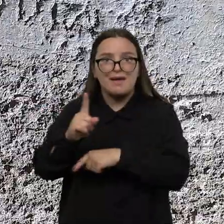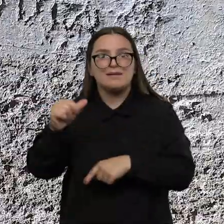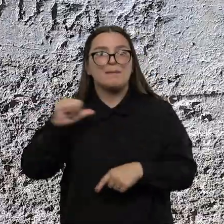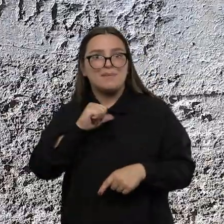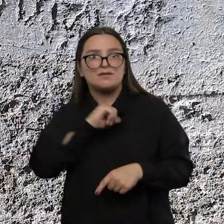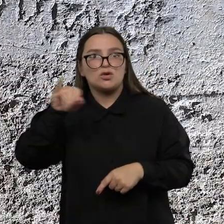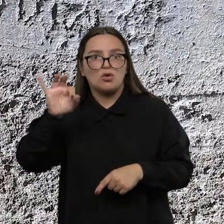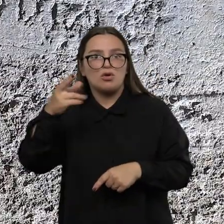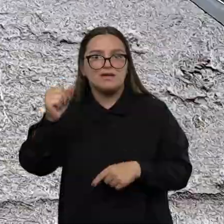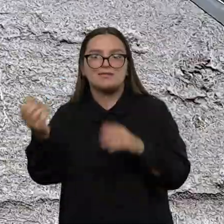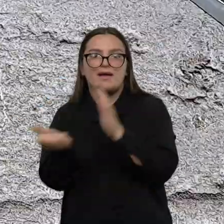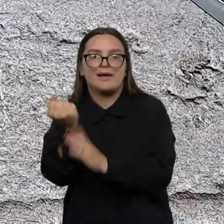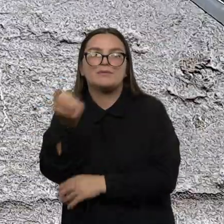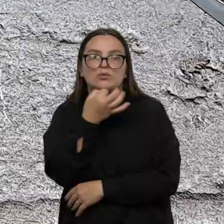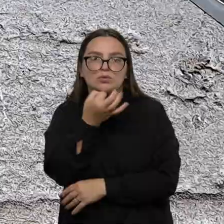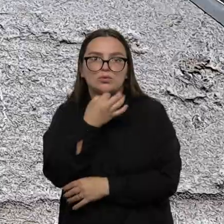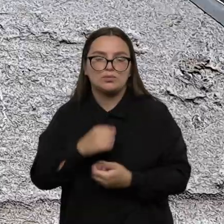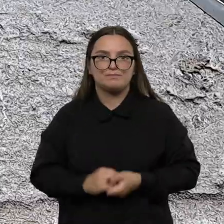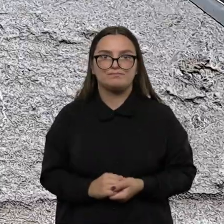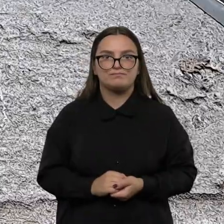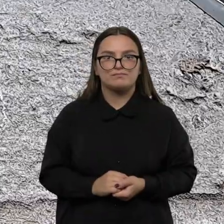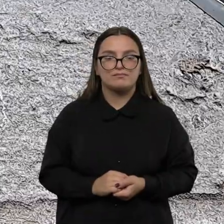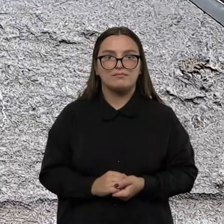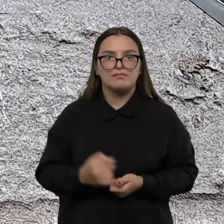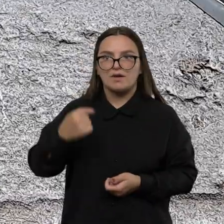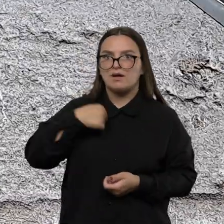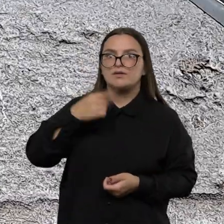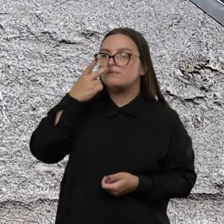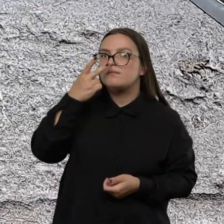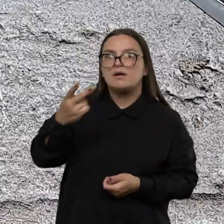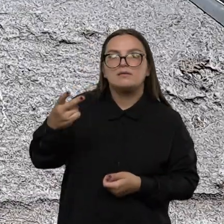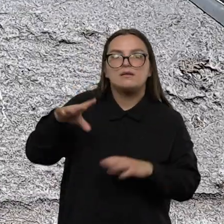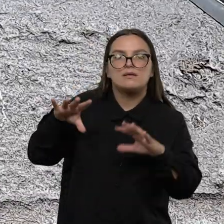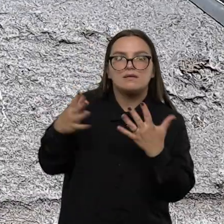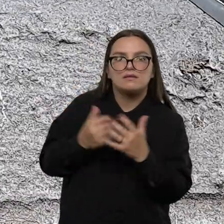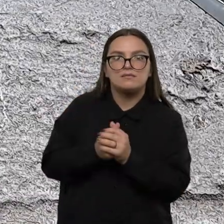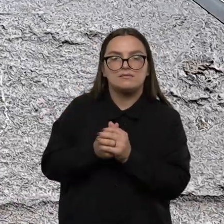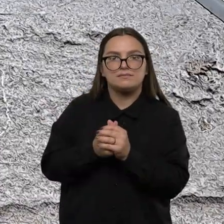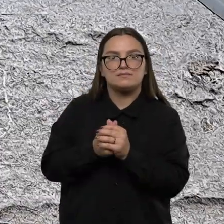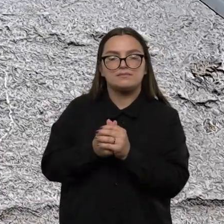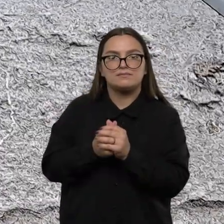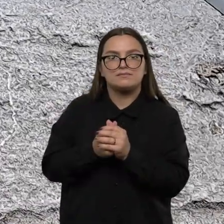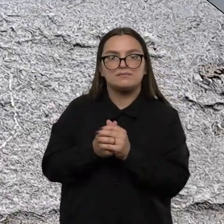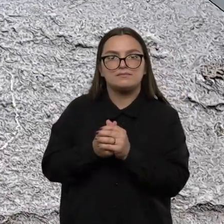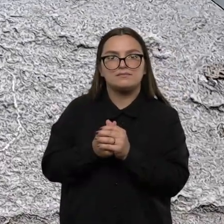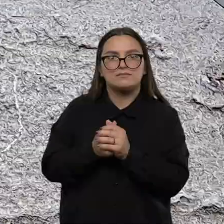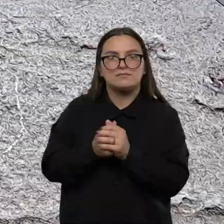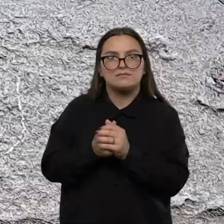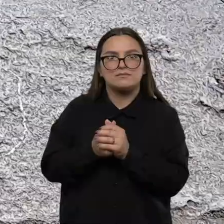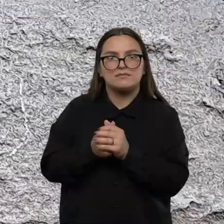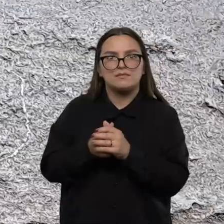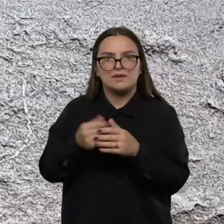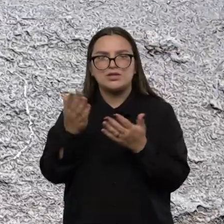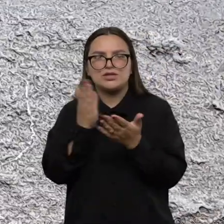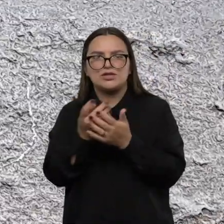nėra, dabar pasižiūrėk apačioj. Va, aš tai čia matau, Paliutis yra apačioj Algis. Na gerai. Matai, tu